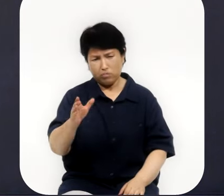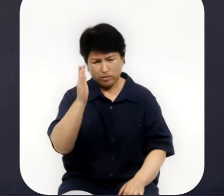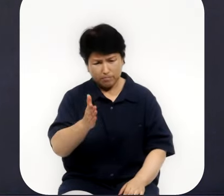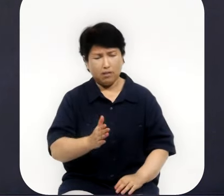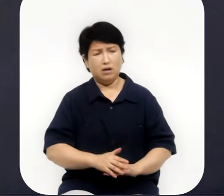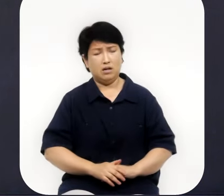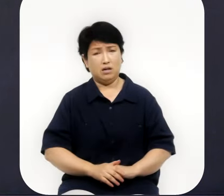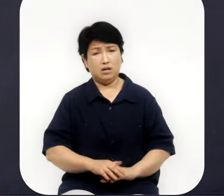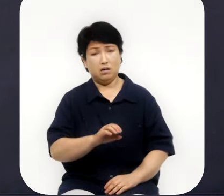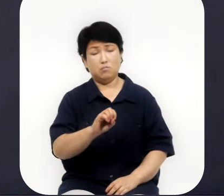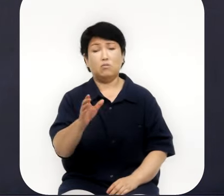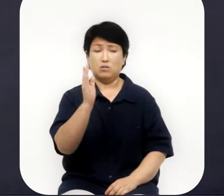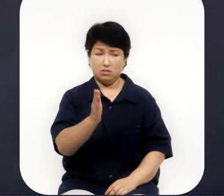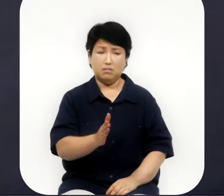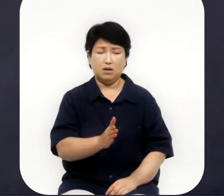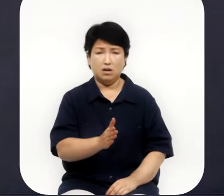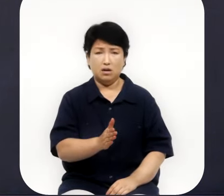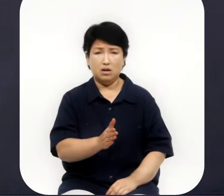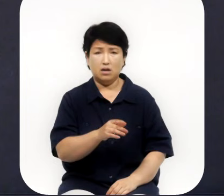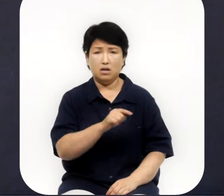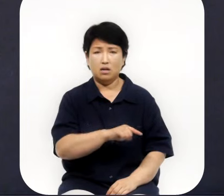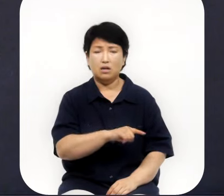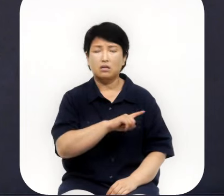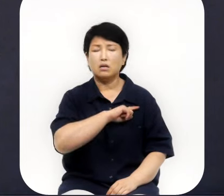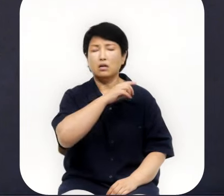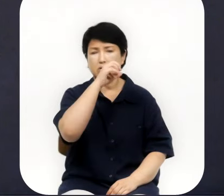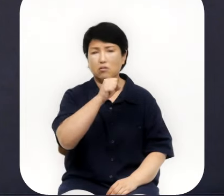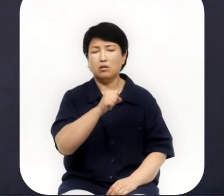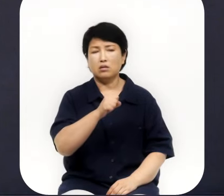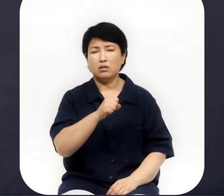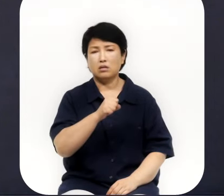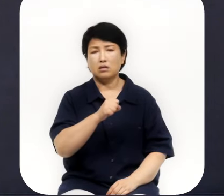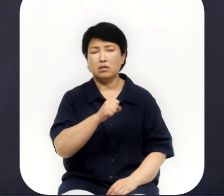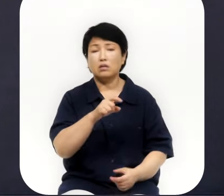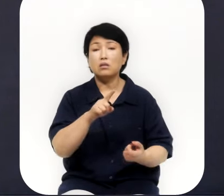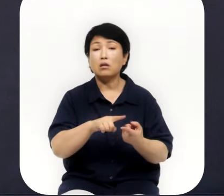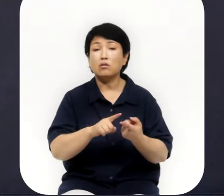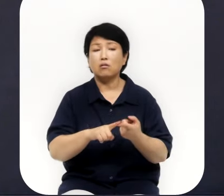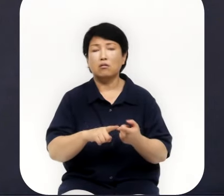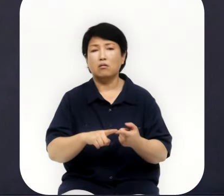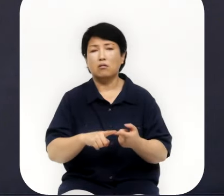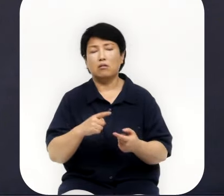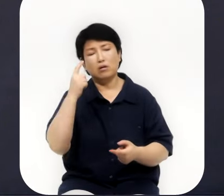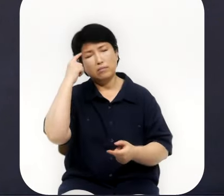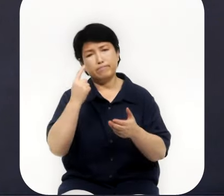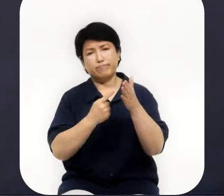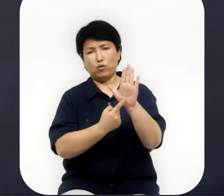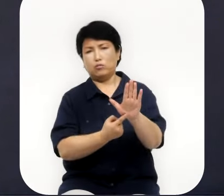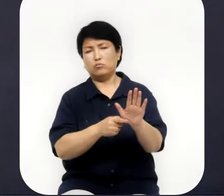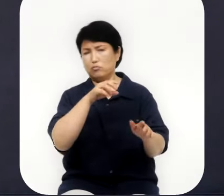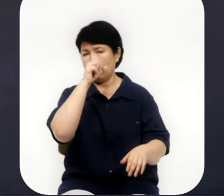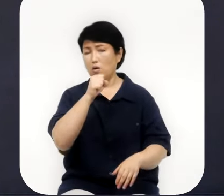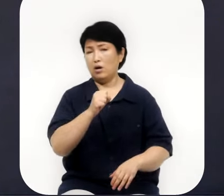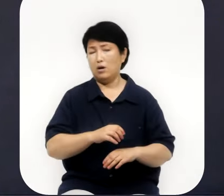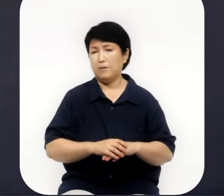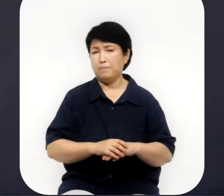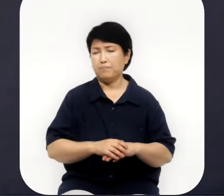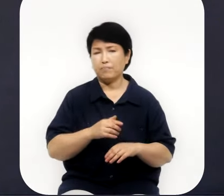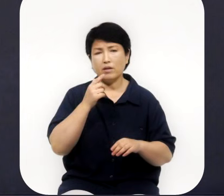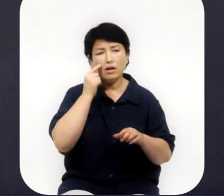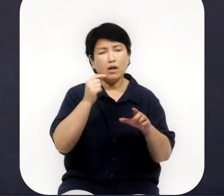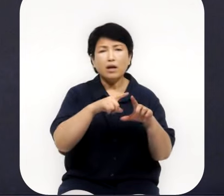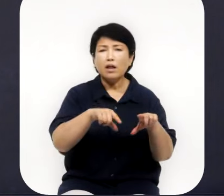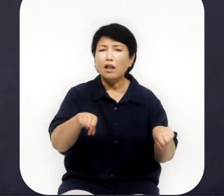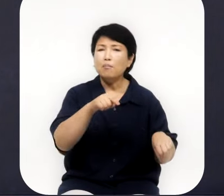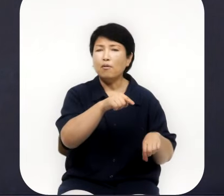방출 안 했으면 좋겠다 하는 것은 의사를 강력하게 전달하는 게 필요한데 일본은 이제 그게